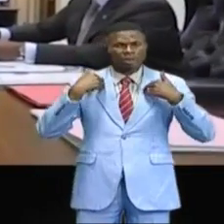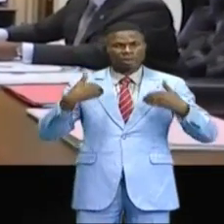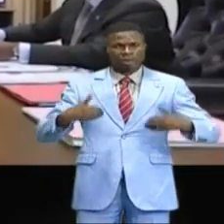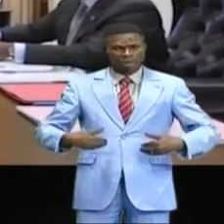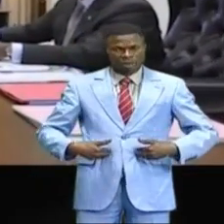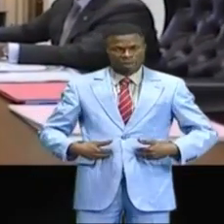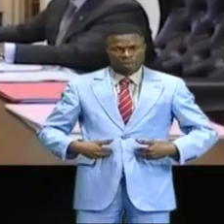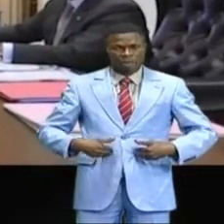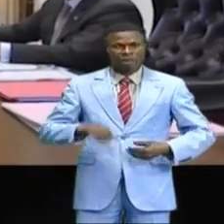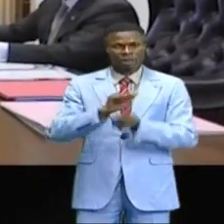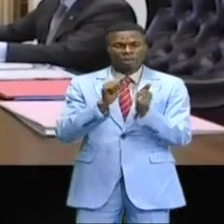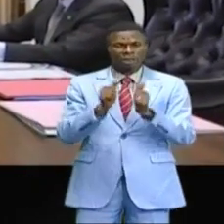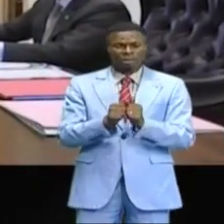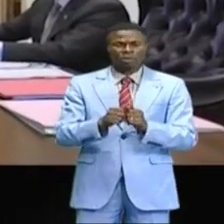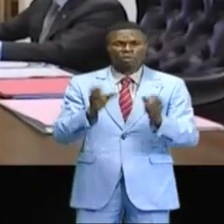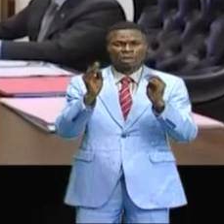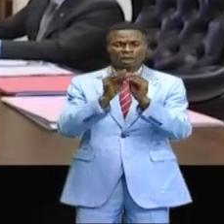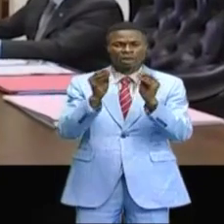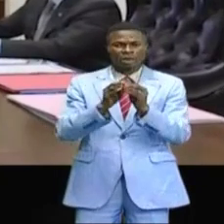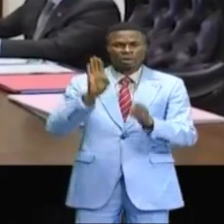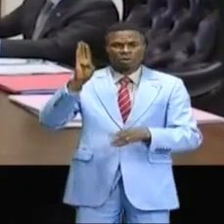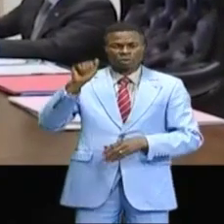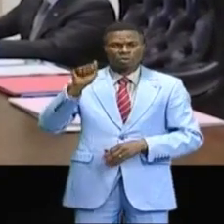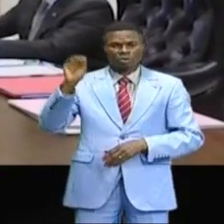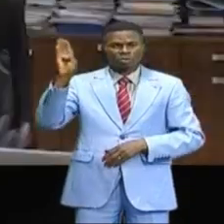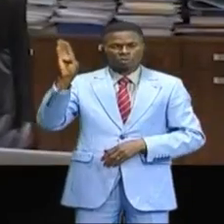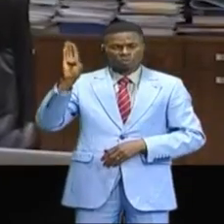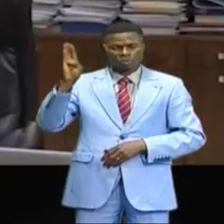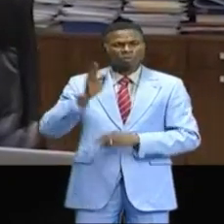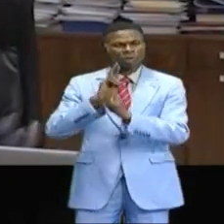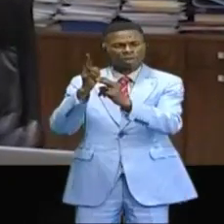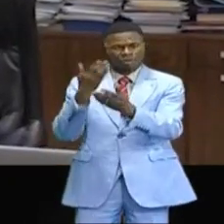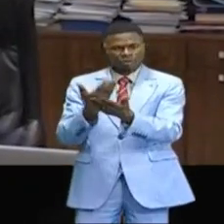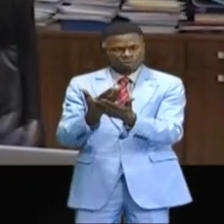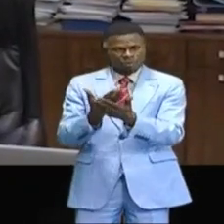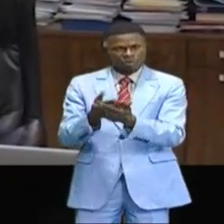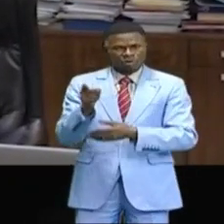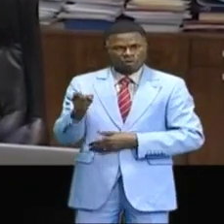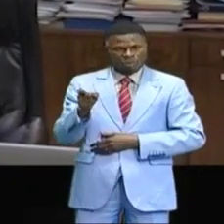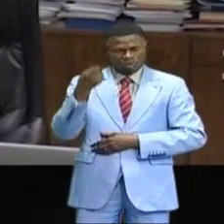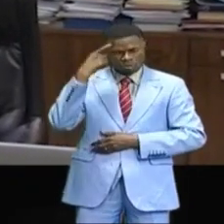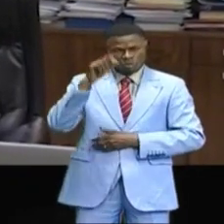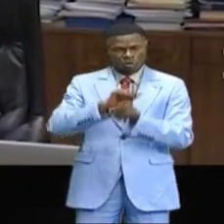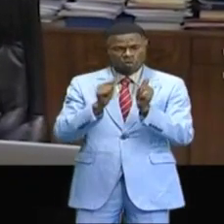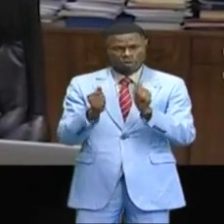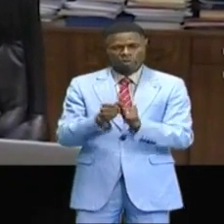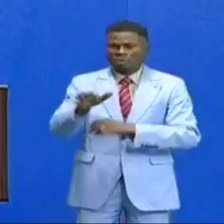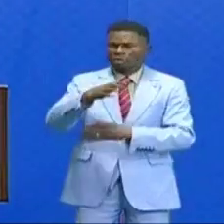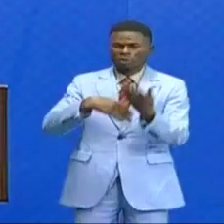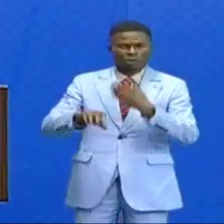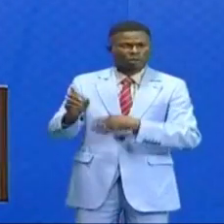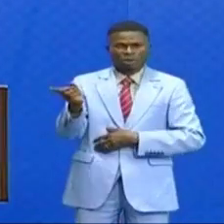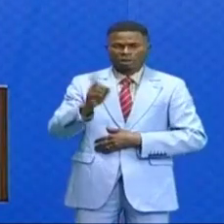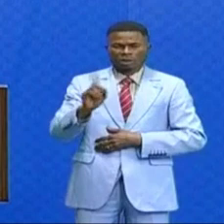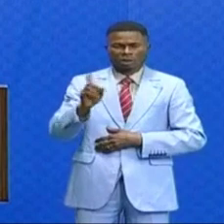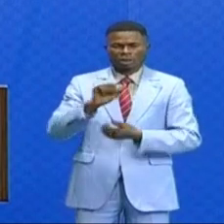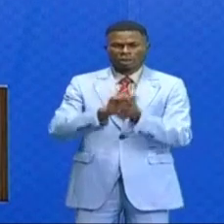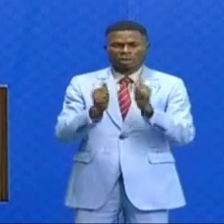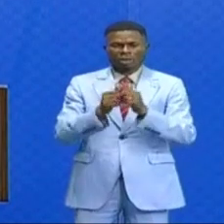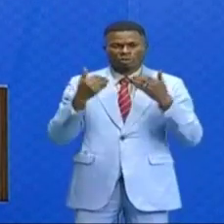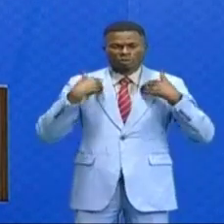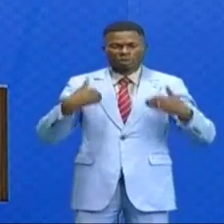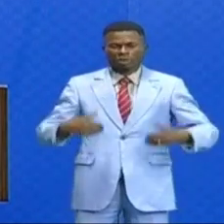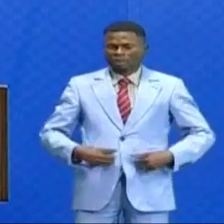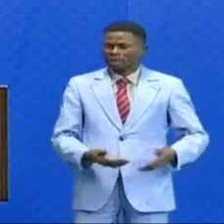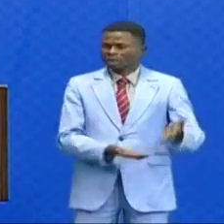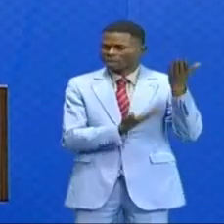concernés par les accords de Bibois de lui faire un rapport dans les meilleurs délais pour que rien ne soit perturbé dans ces secteurs